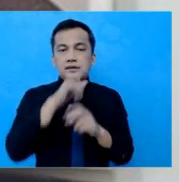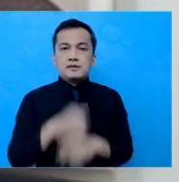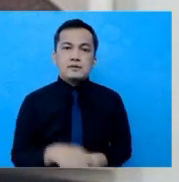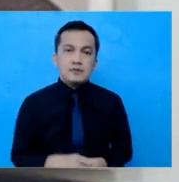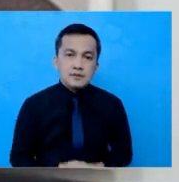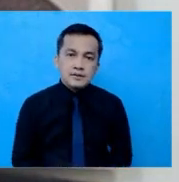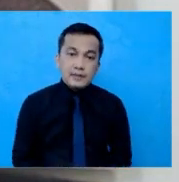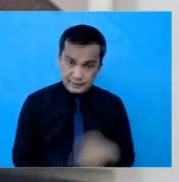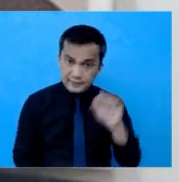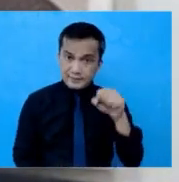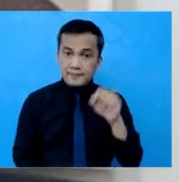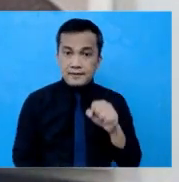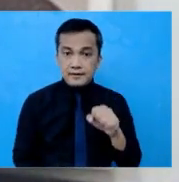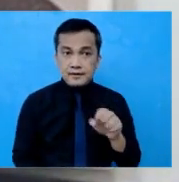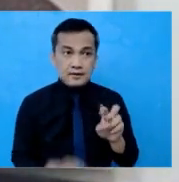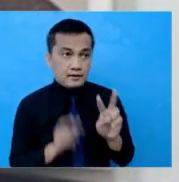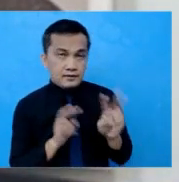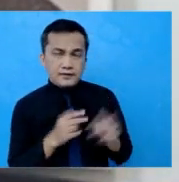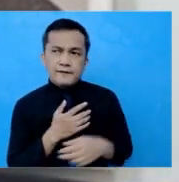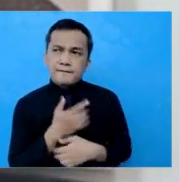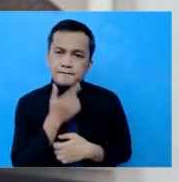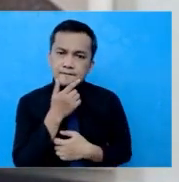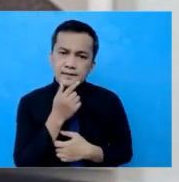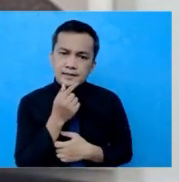Ang nakita kong